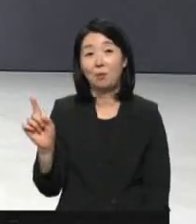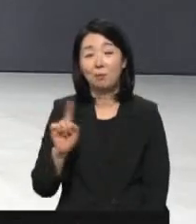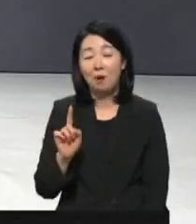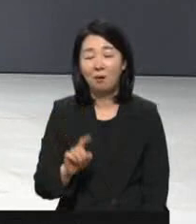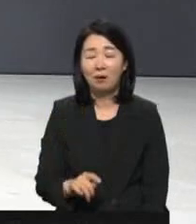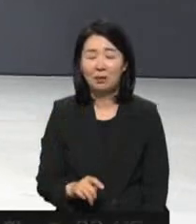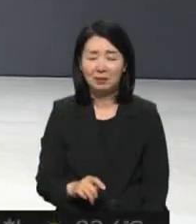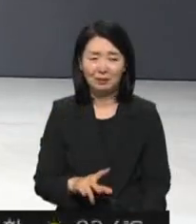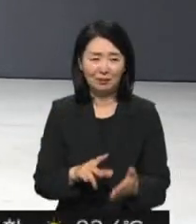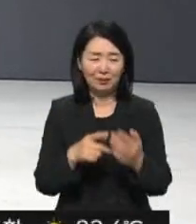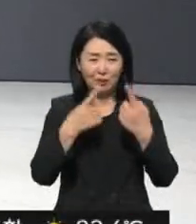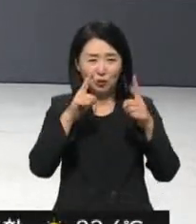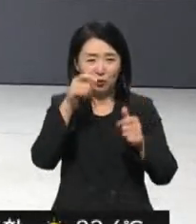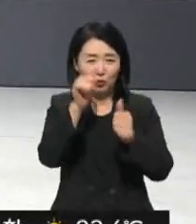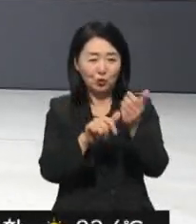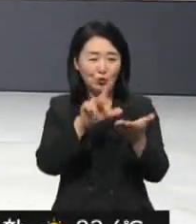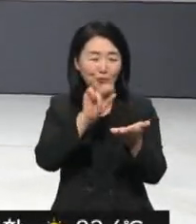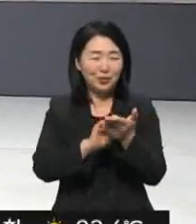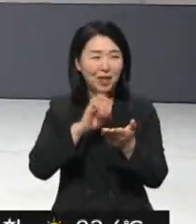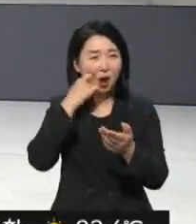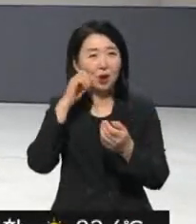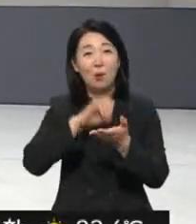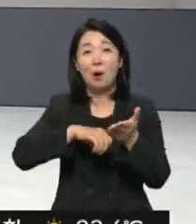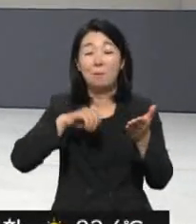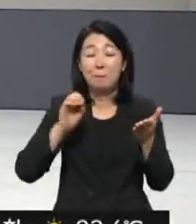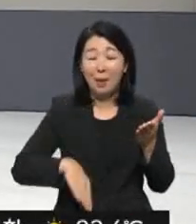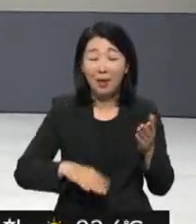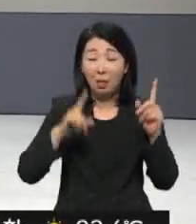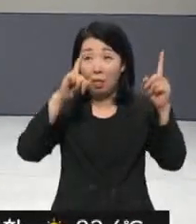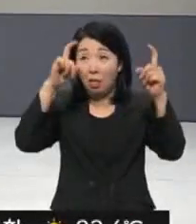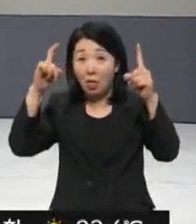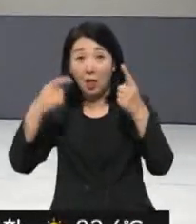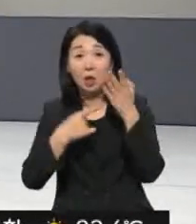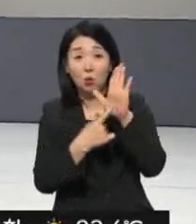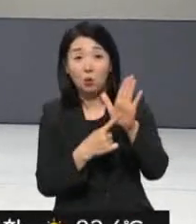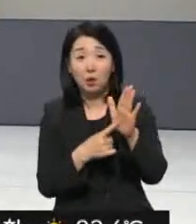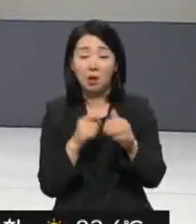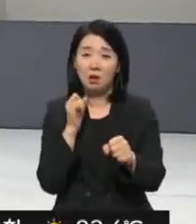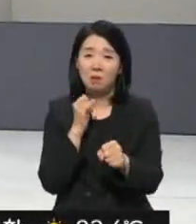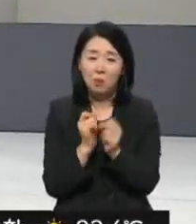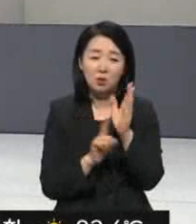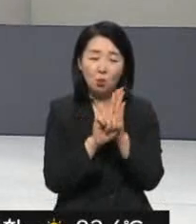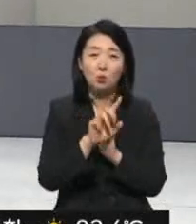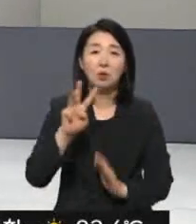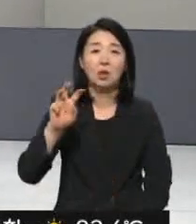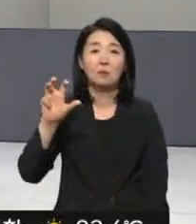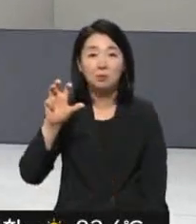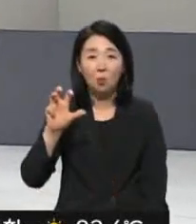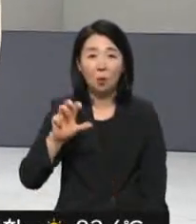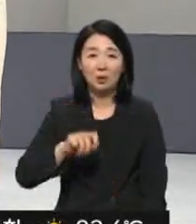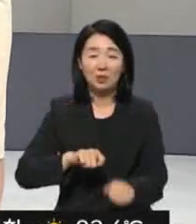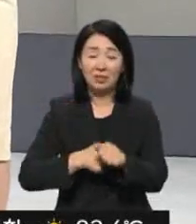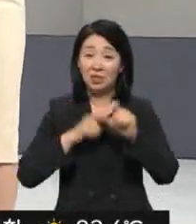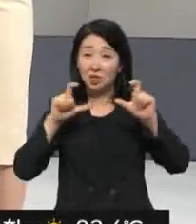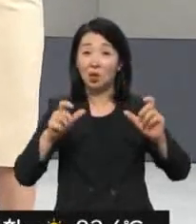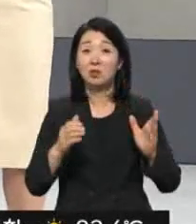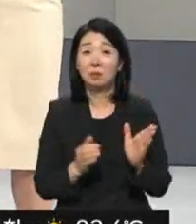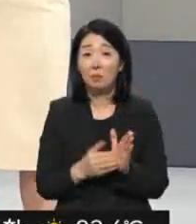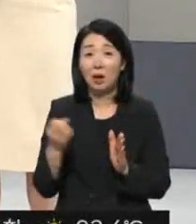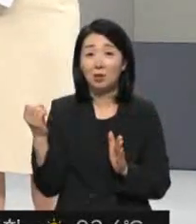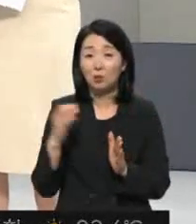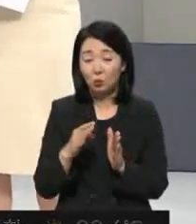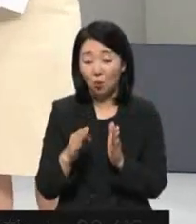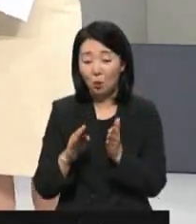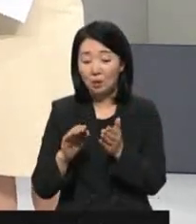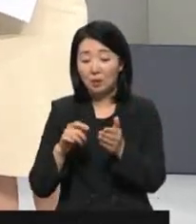소식은요. 킬러 문항 배제, 머그샷 공개, 벌써 35도, 징계 결정, 또 비상문